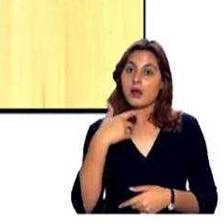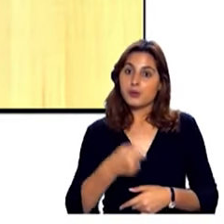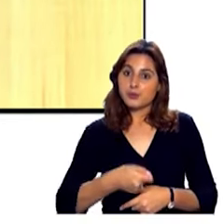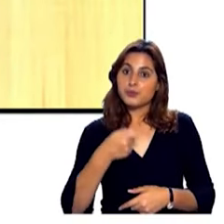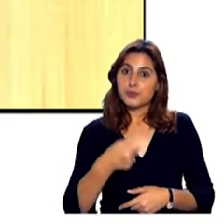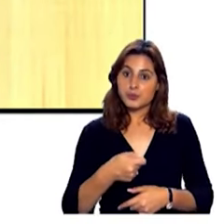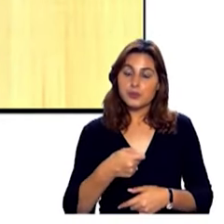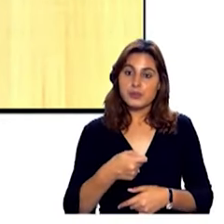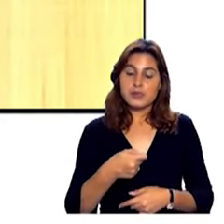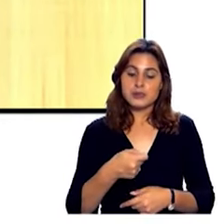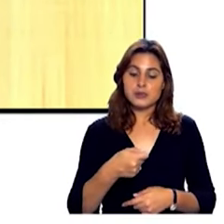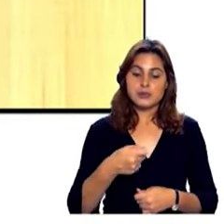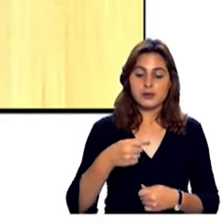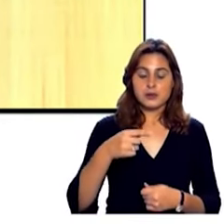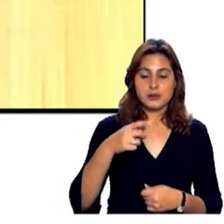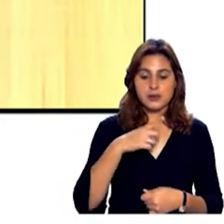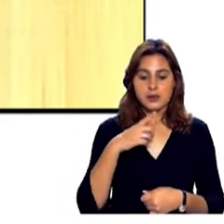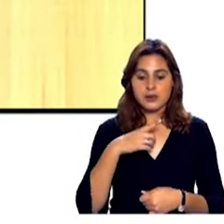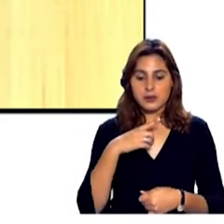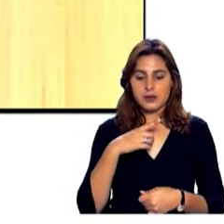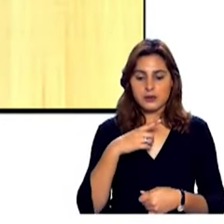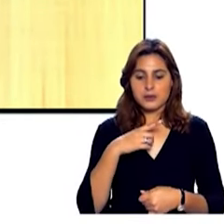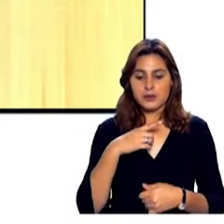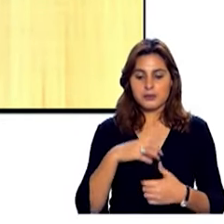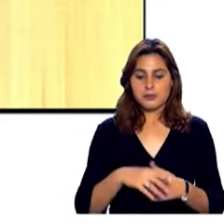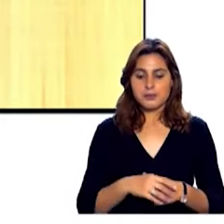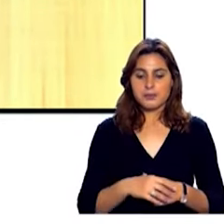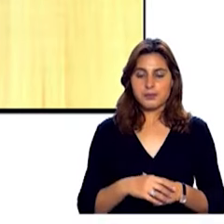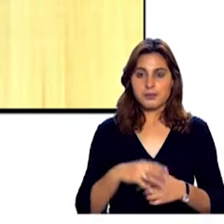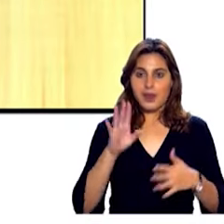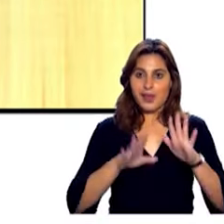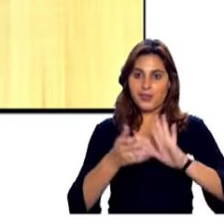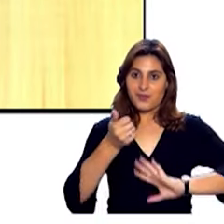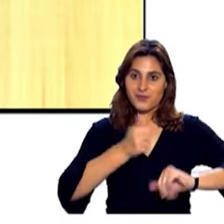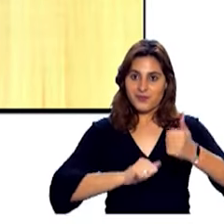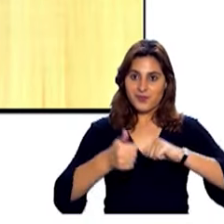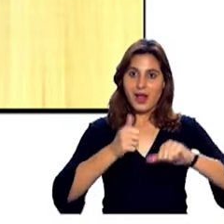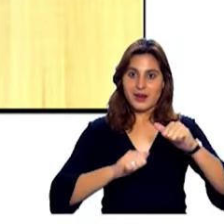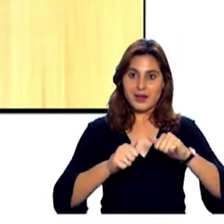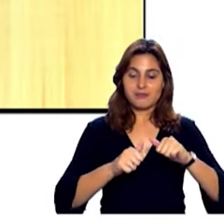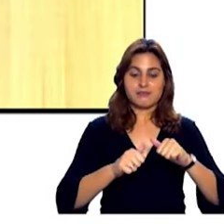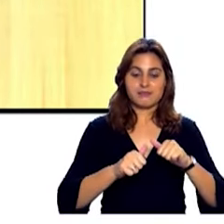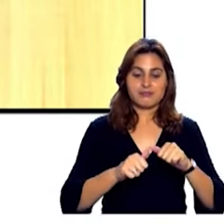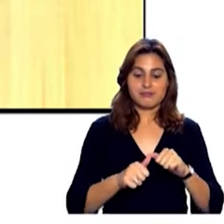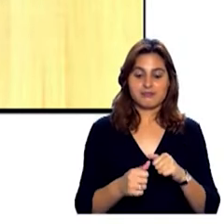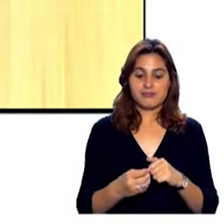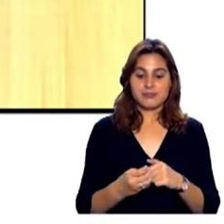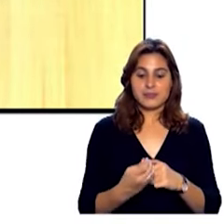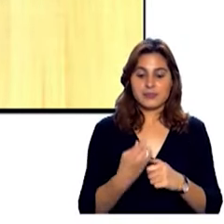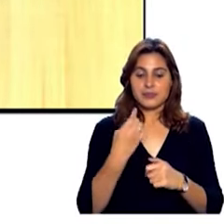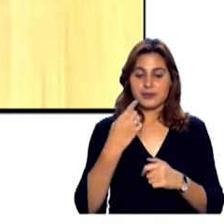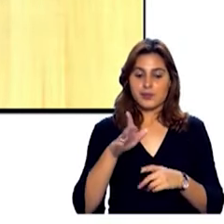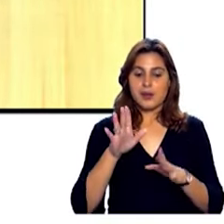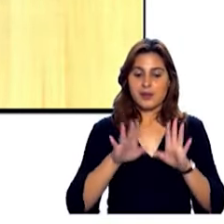valuti in modo gravemente errato una prova decisiva e quindi sbagli nell'intestino